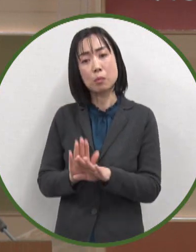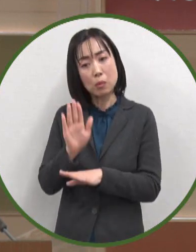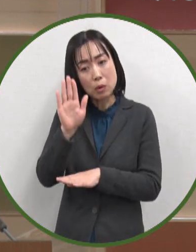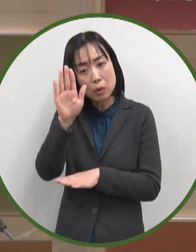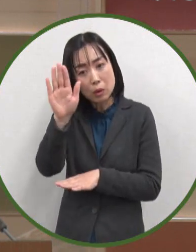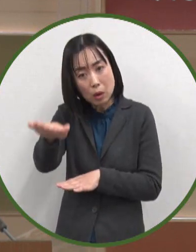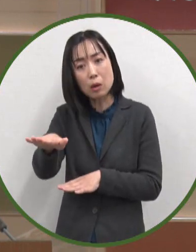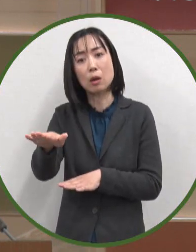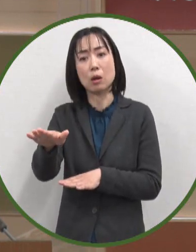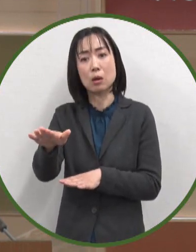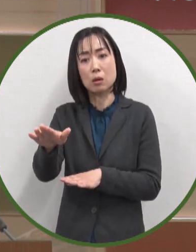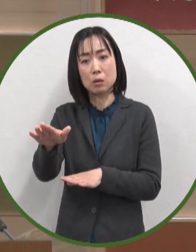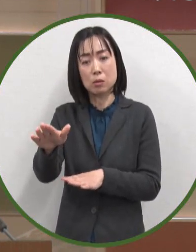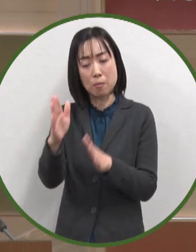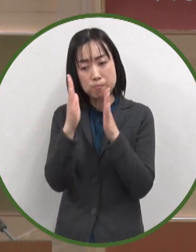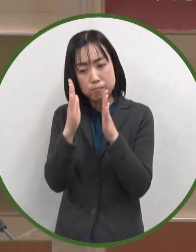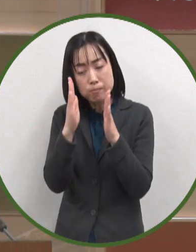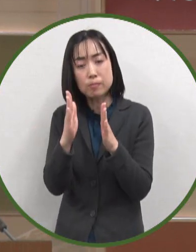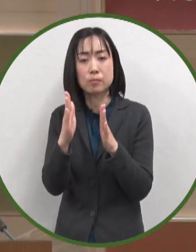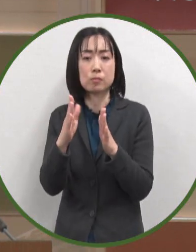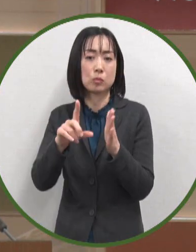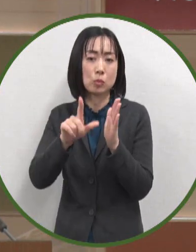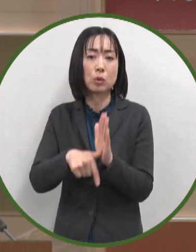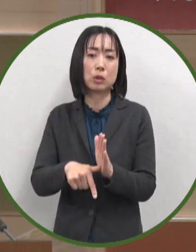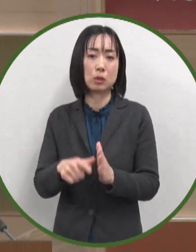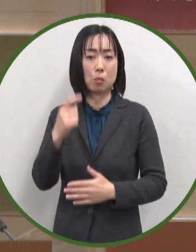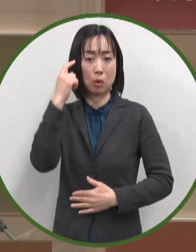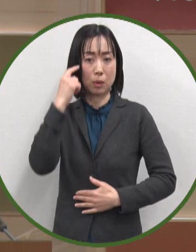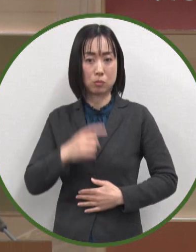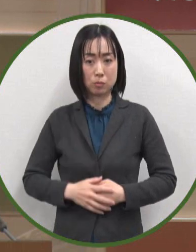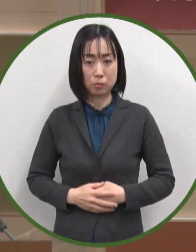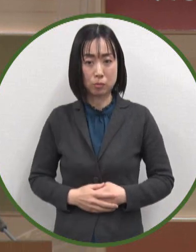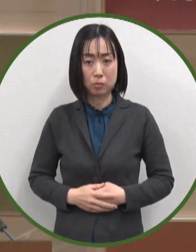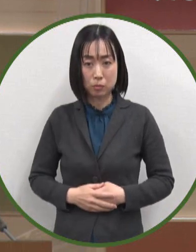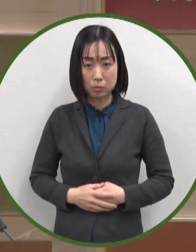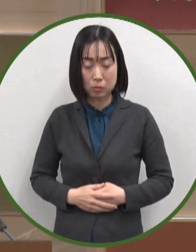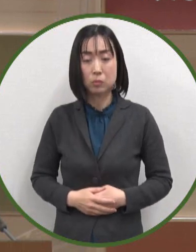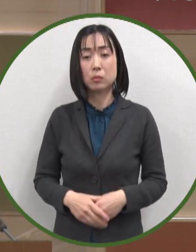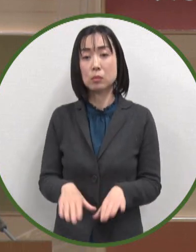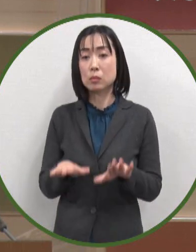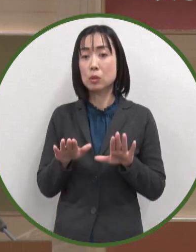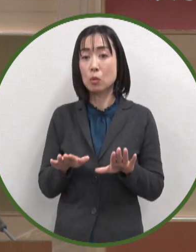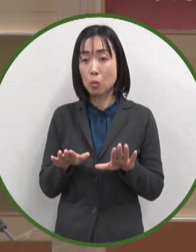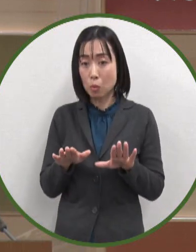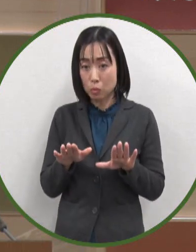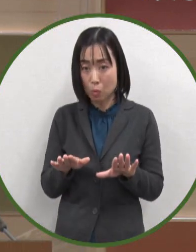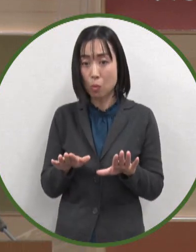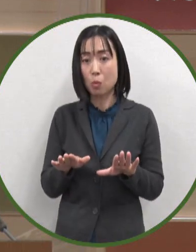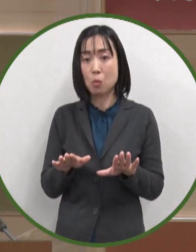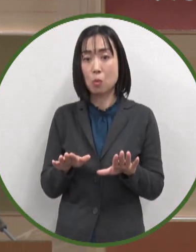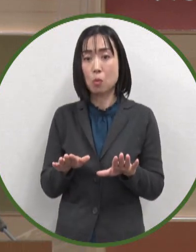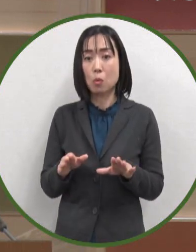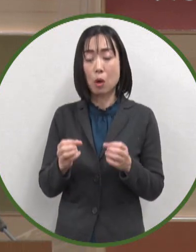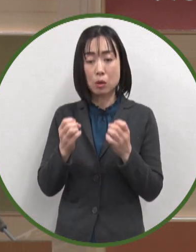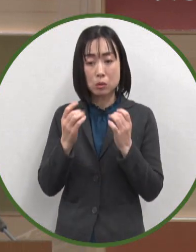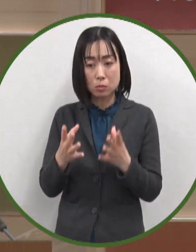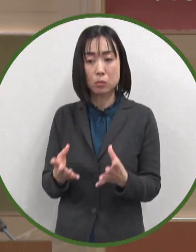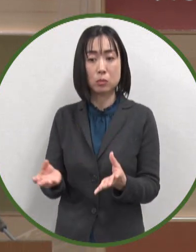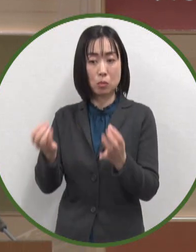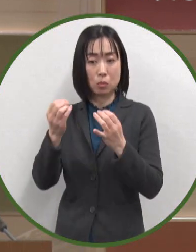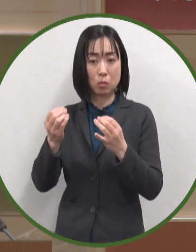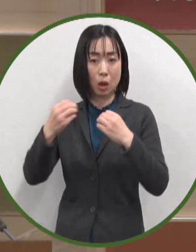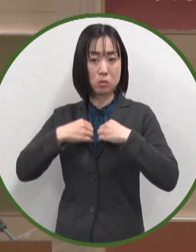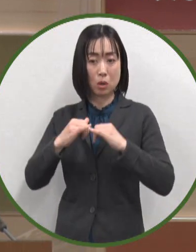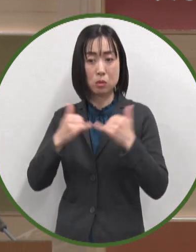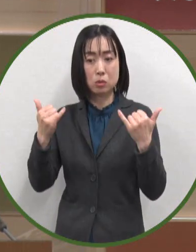念場と言えるところだと思っております。なお本日の新規報告数は県全体で100